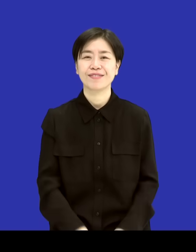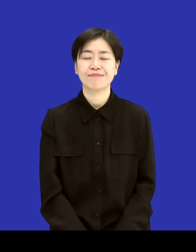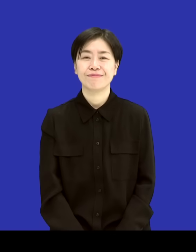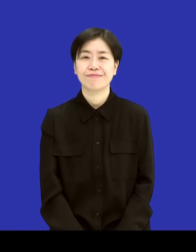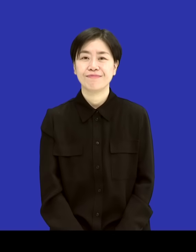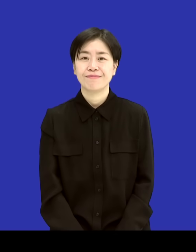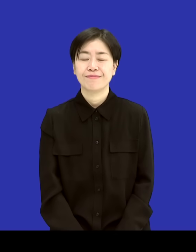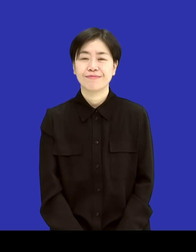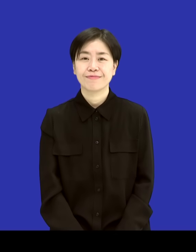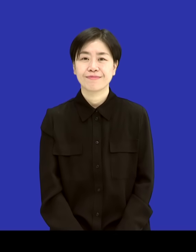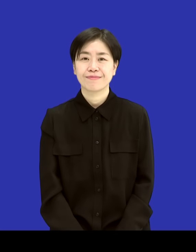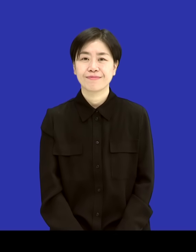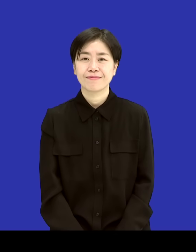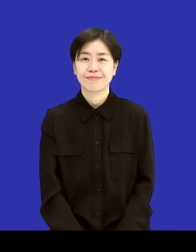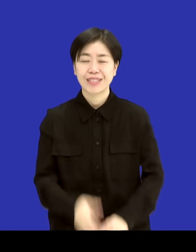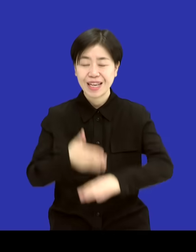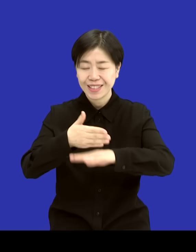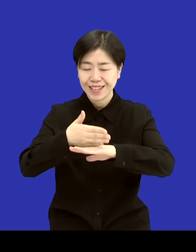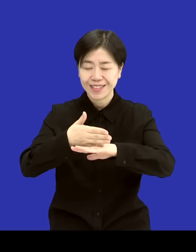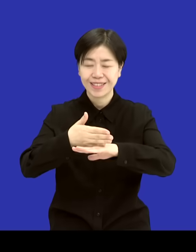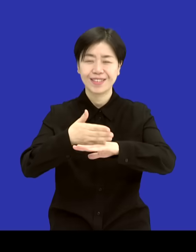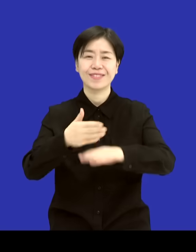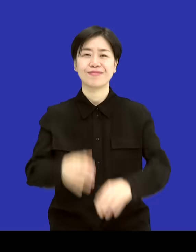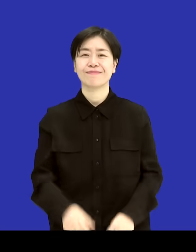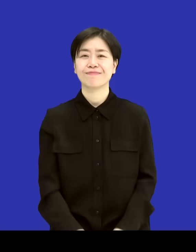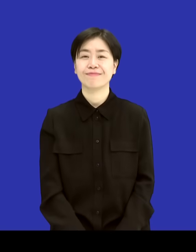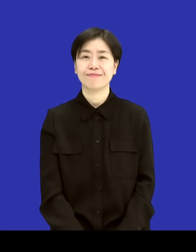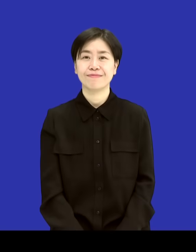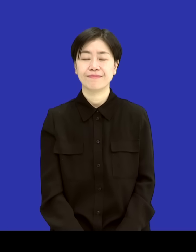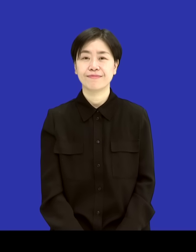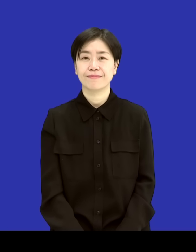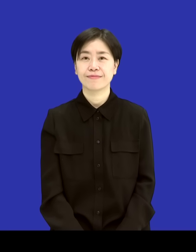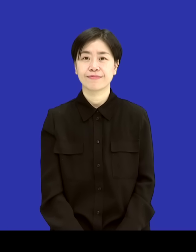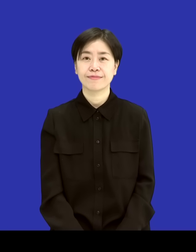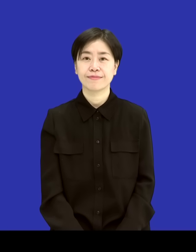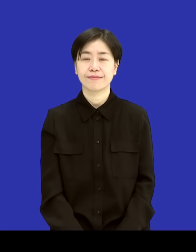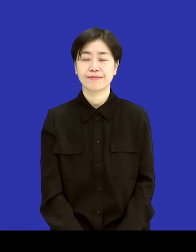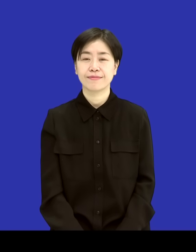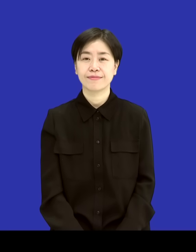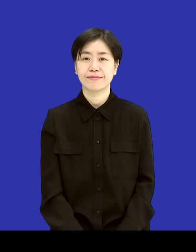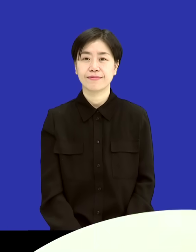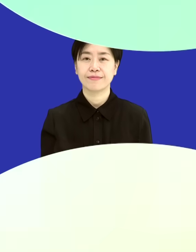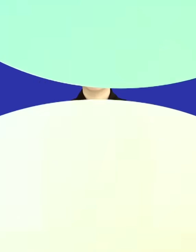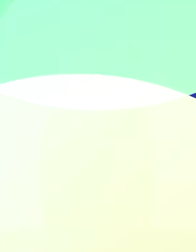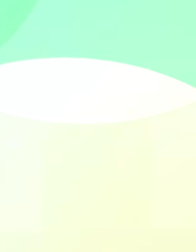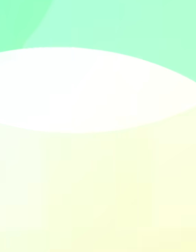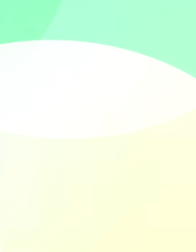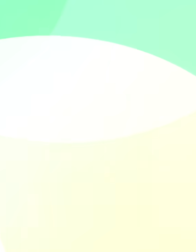형제님을 저희가 응원하겠습니다. 오늘 귀한 간증 고맙습니다. 감사합니다. 감사합니다. 감사합니다.